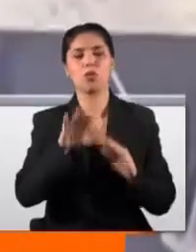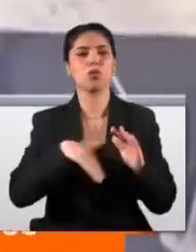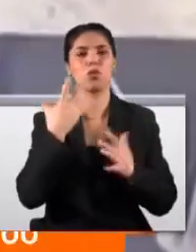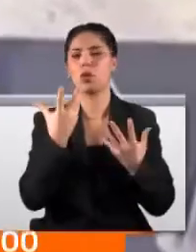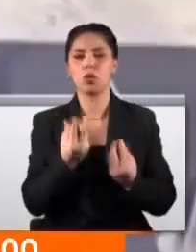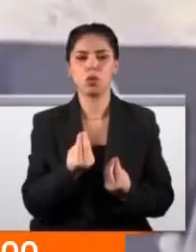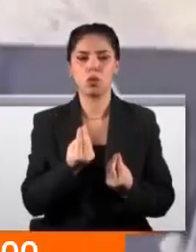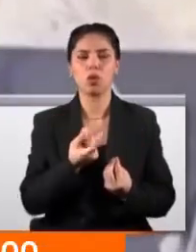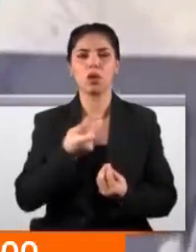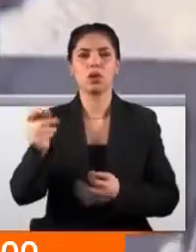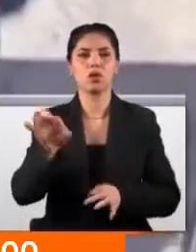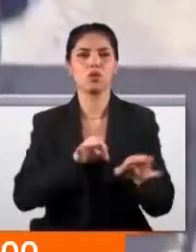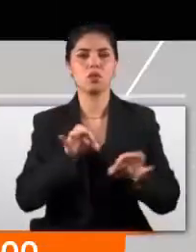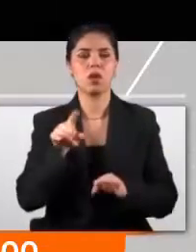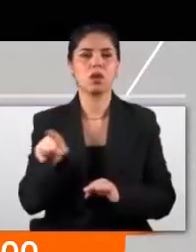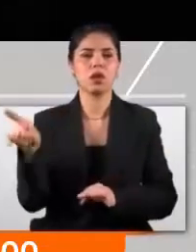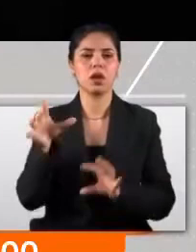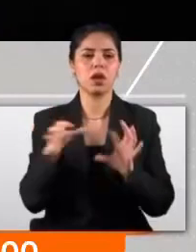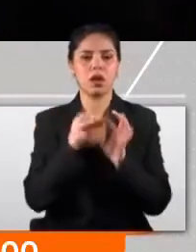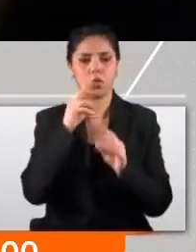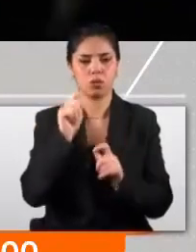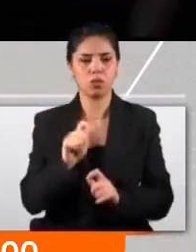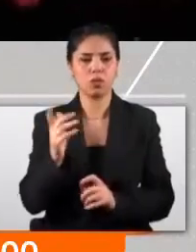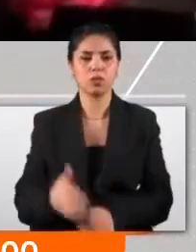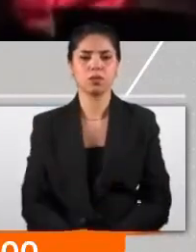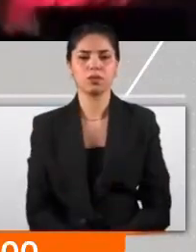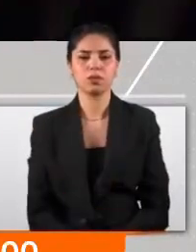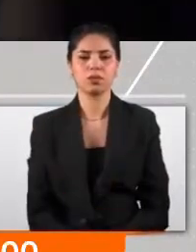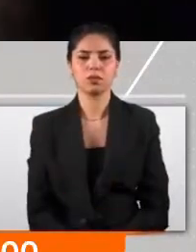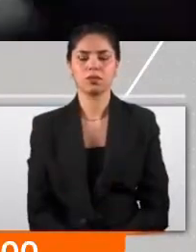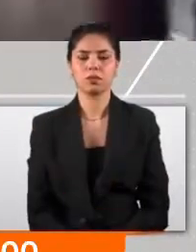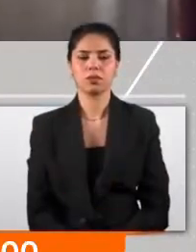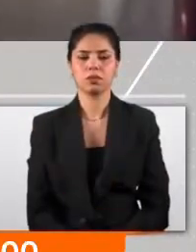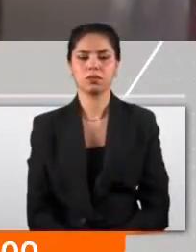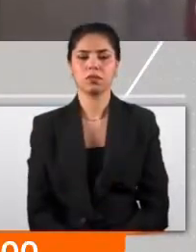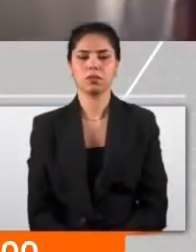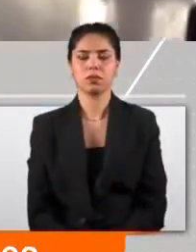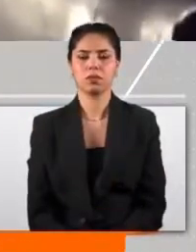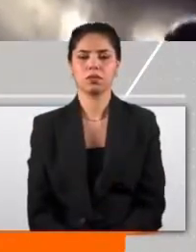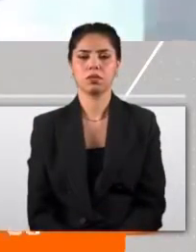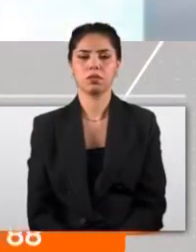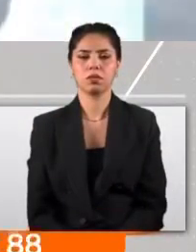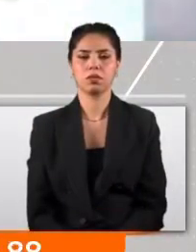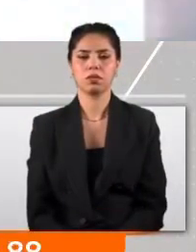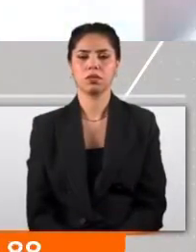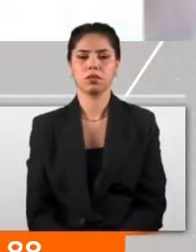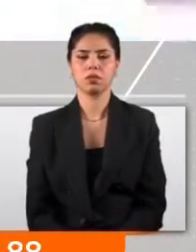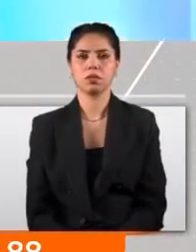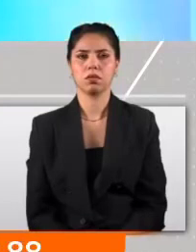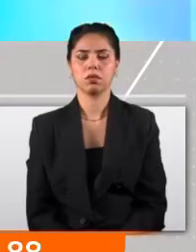sonrasında yaşanan kaçış planını konuşuyor. Biz benzinimizi aldık, dönüş yolundaydık. Araç arızalandı. Arızalanınca